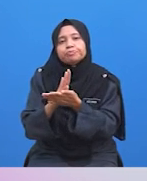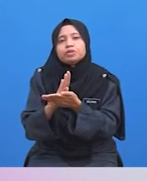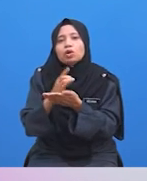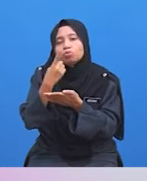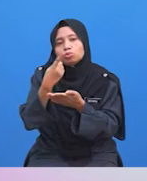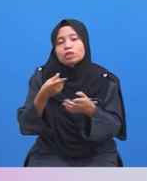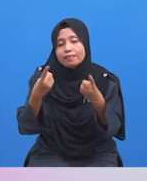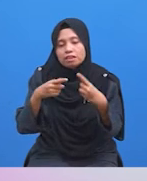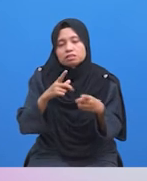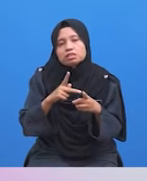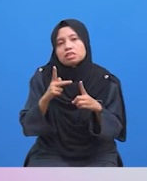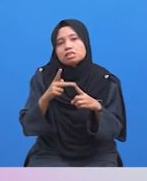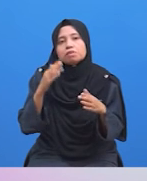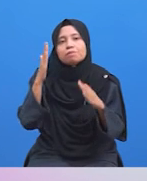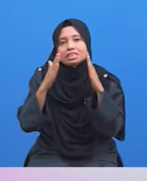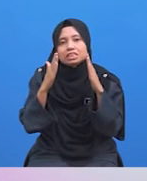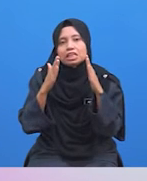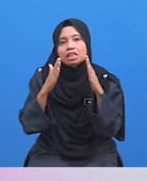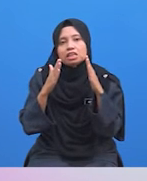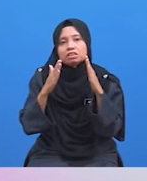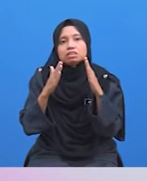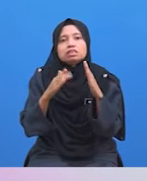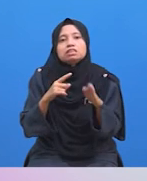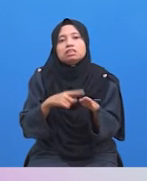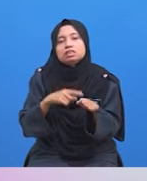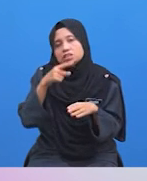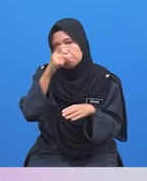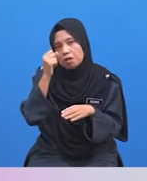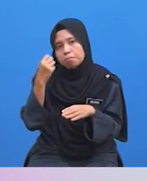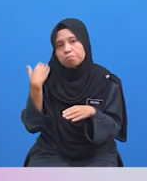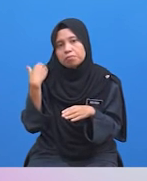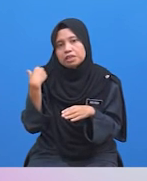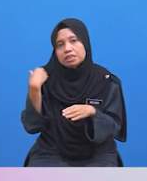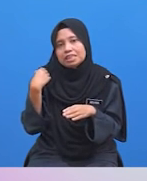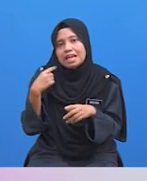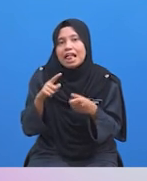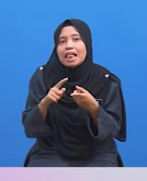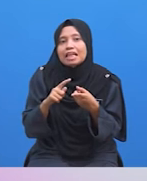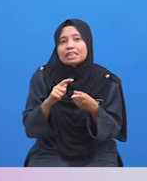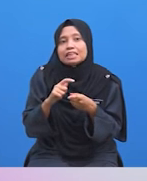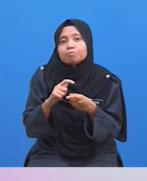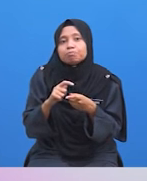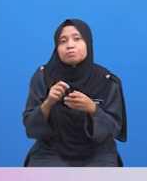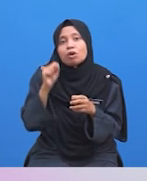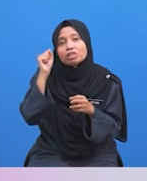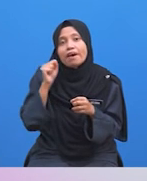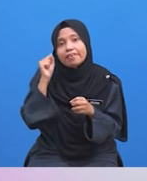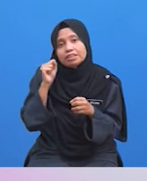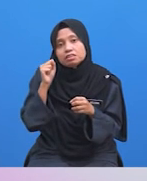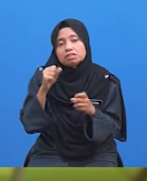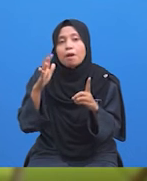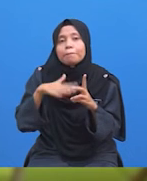migrasi penduduk migrasi juga berlaku kerana adanya tali persaudaraan atau ikatan